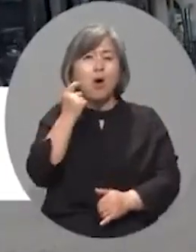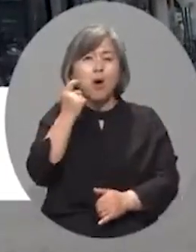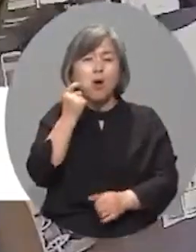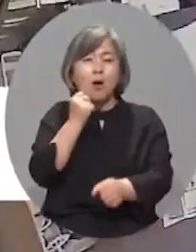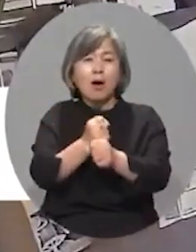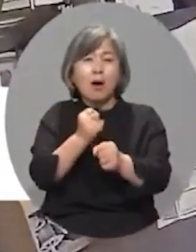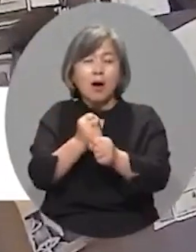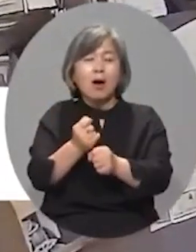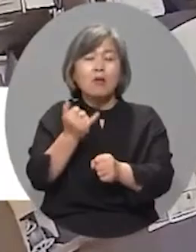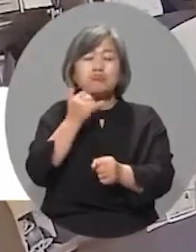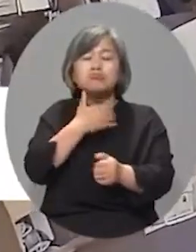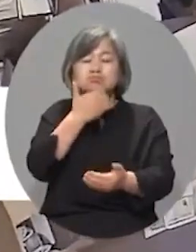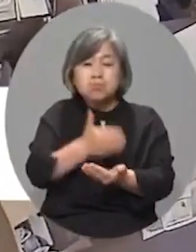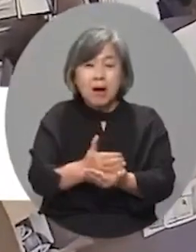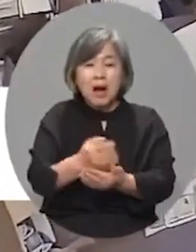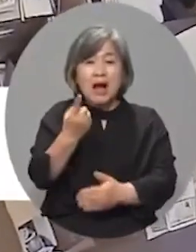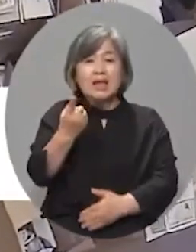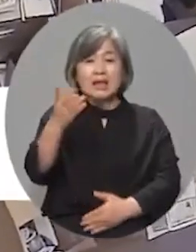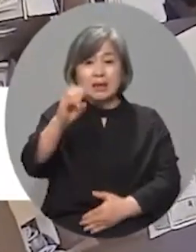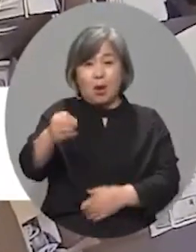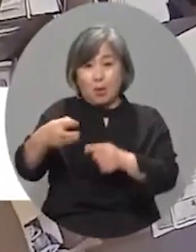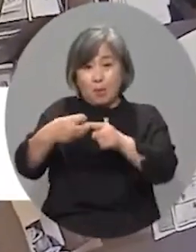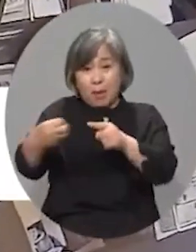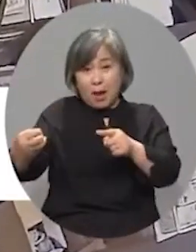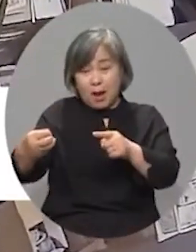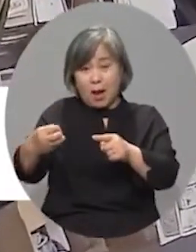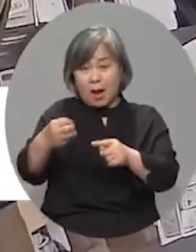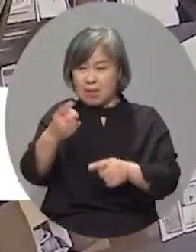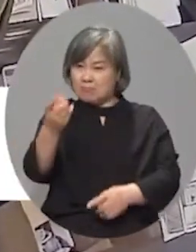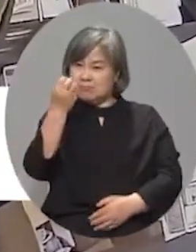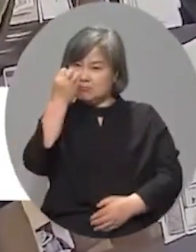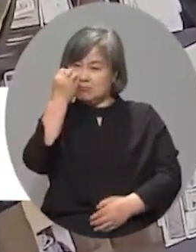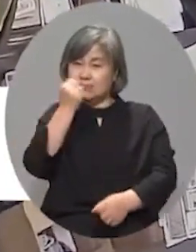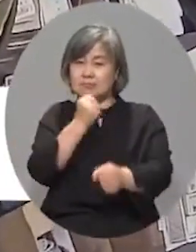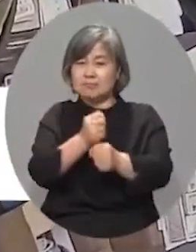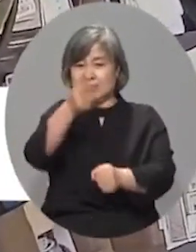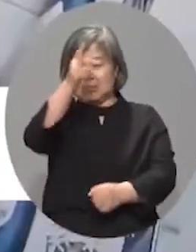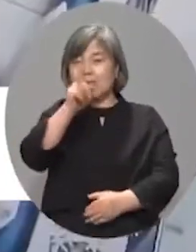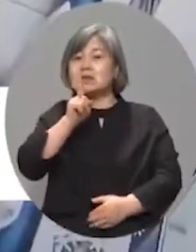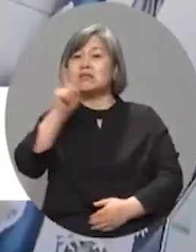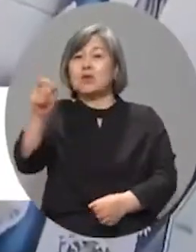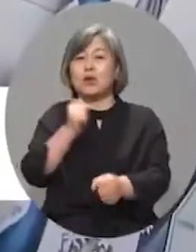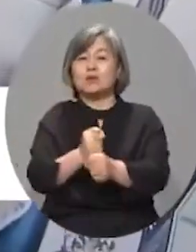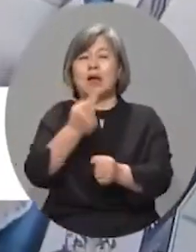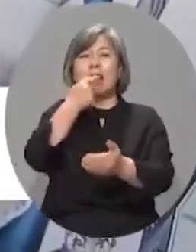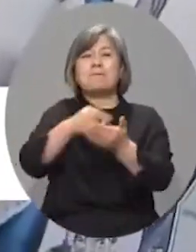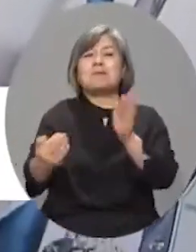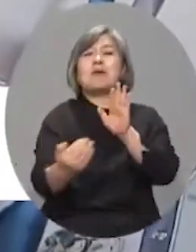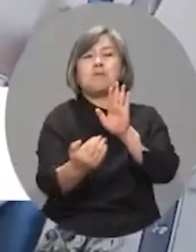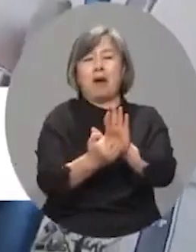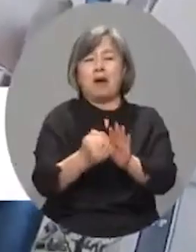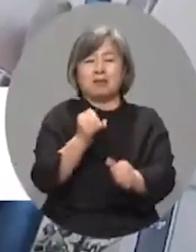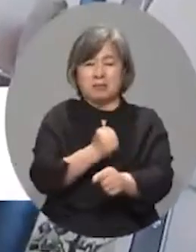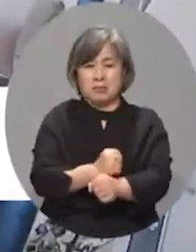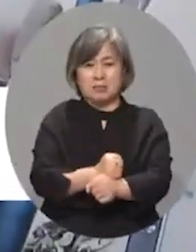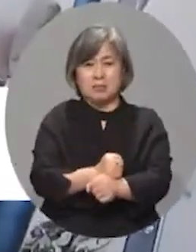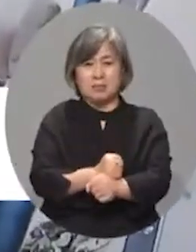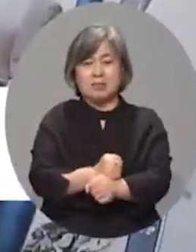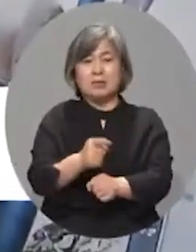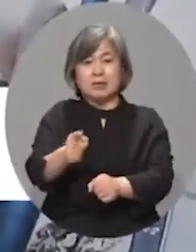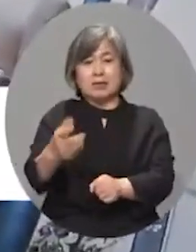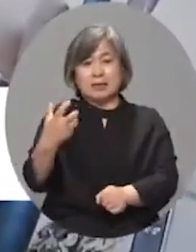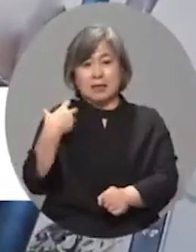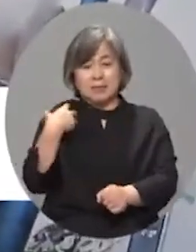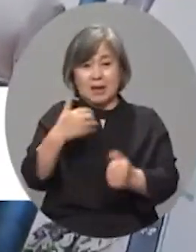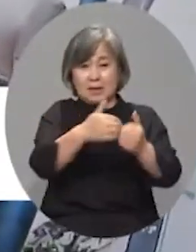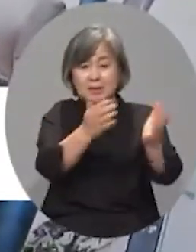전화에 속아 1억원을 인출 하려하자 수상함 을 느낀 직원이 경찰에 신고 에 피해를 막았다 고 밝혔습니다 담당